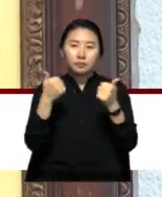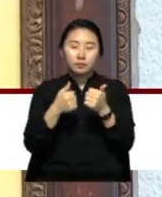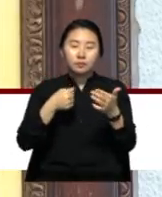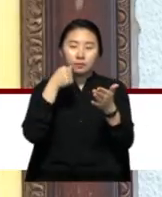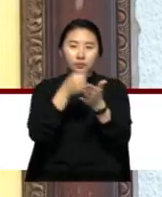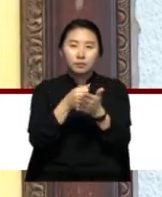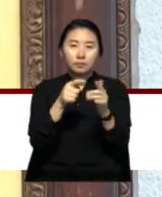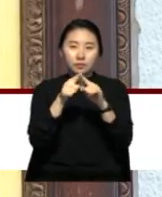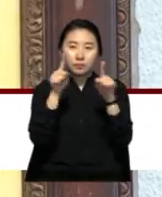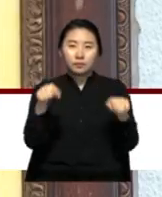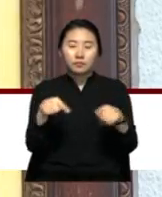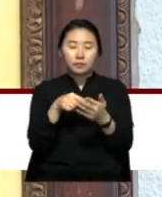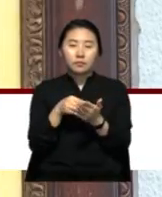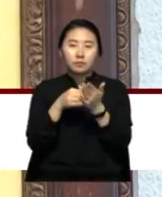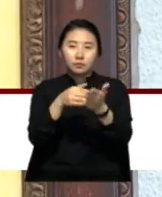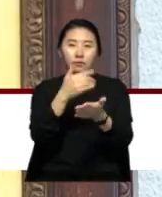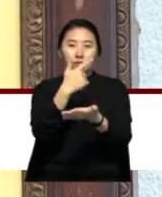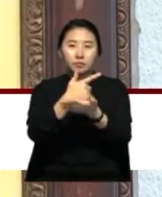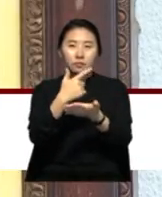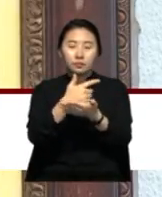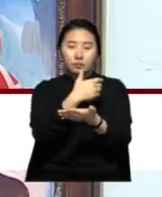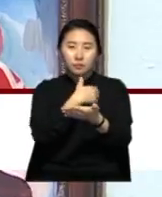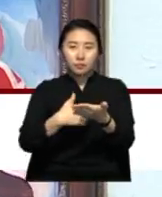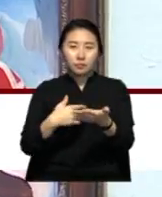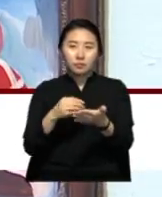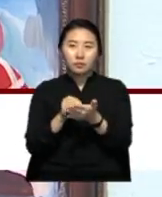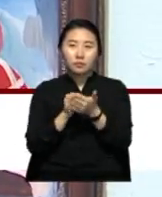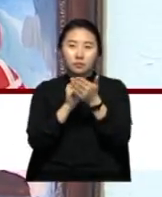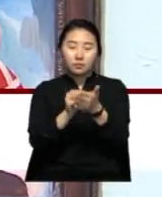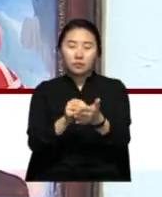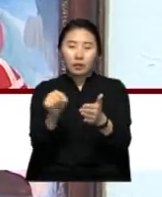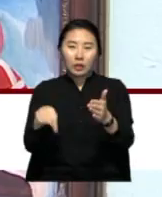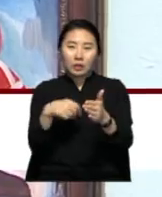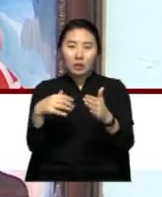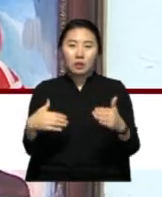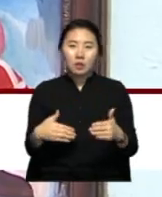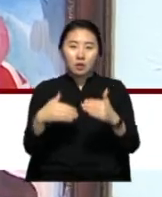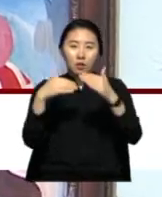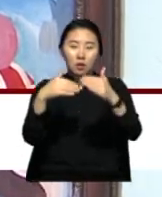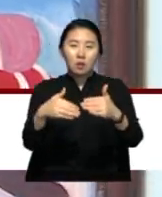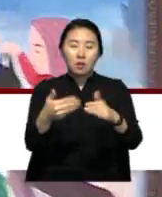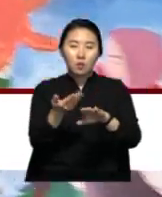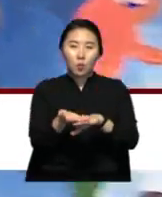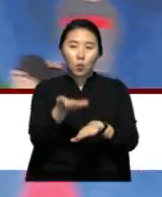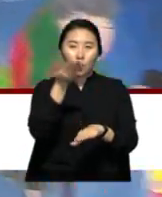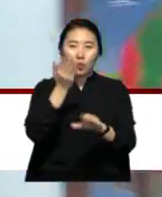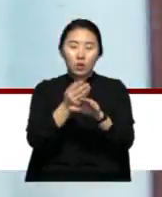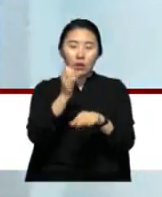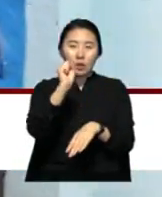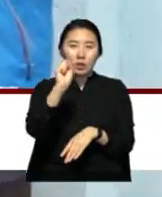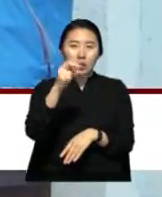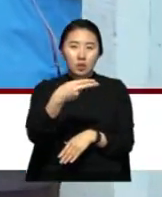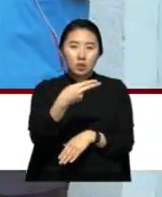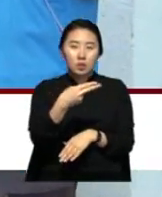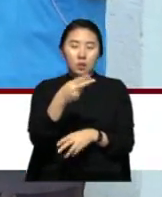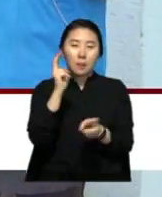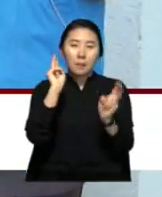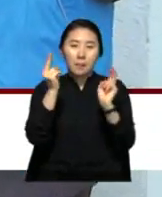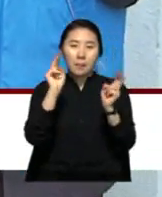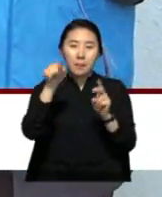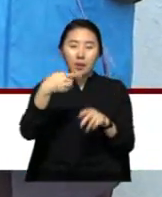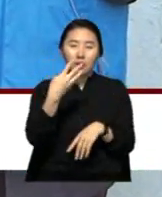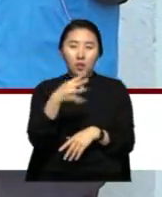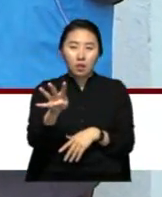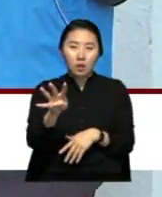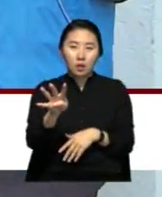지정 요청서를 노원구청에 제출했습니다. 구는 내부 절차가 마무리되는 올 상반기 중 SH공사를 백사마을